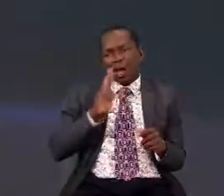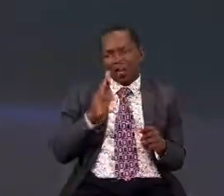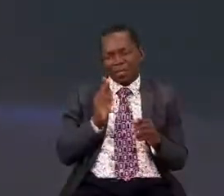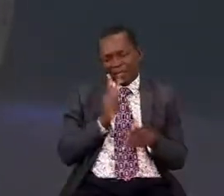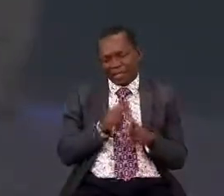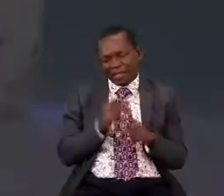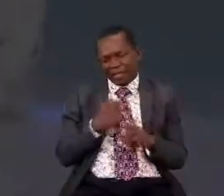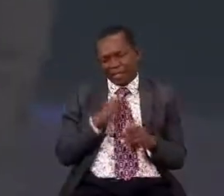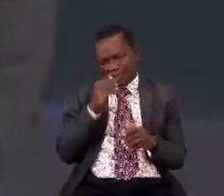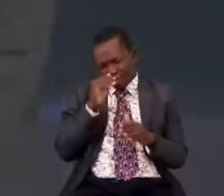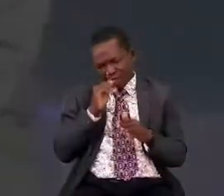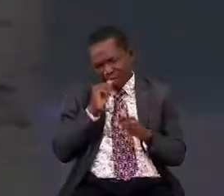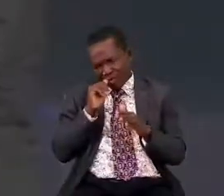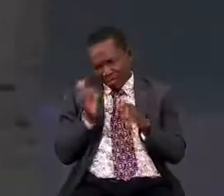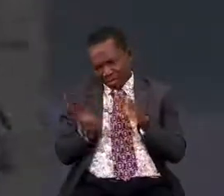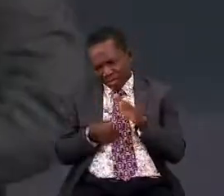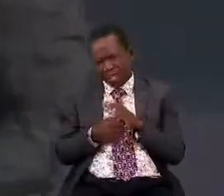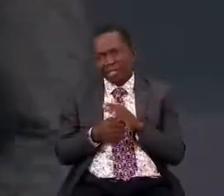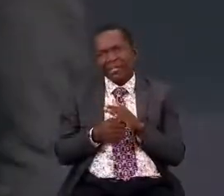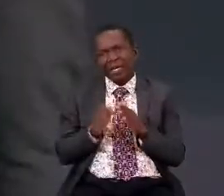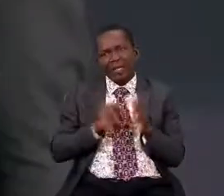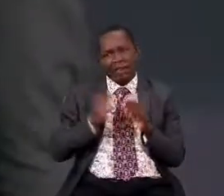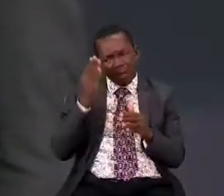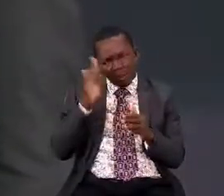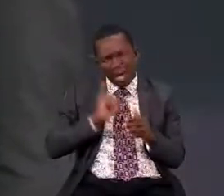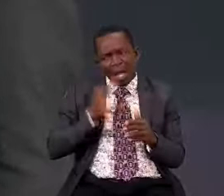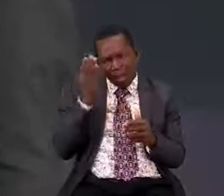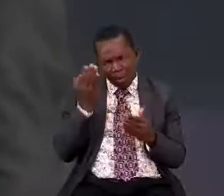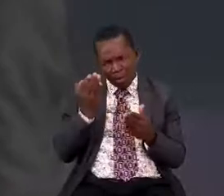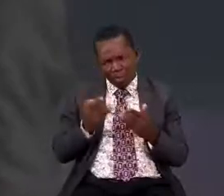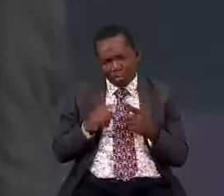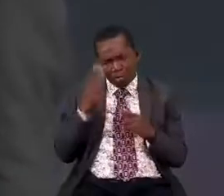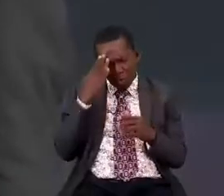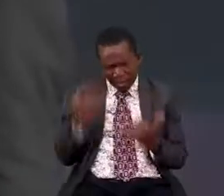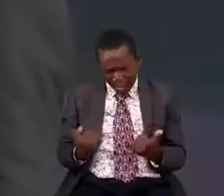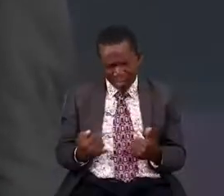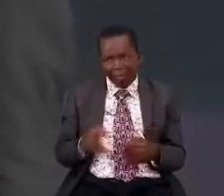maintenant. Je veux être capable de t'entendre